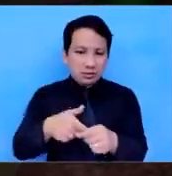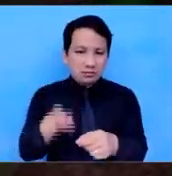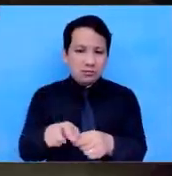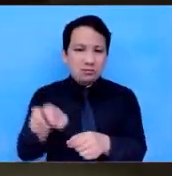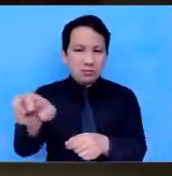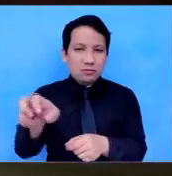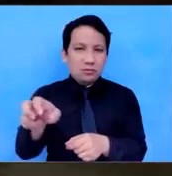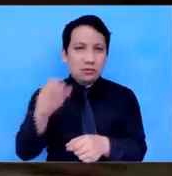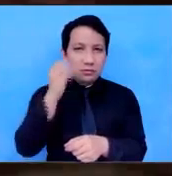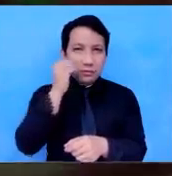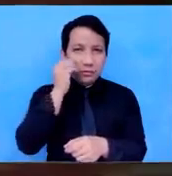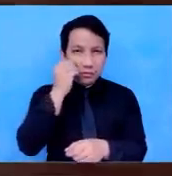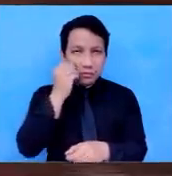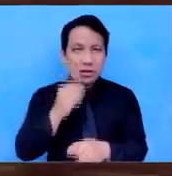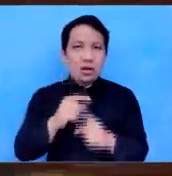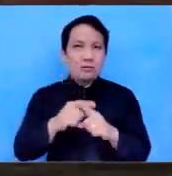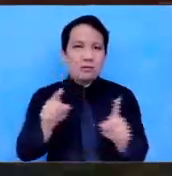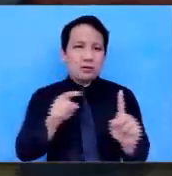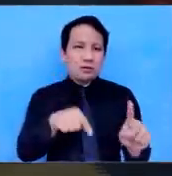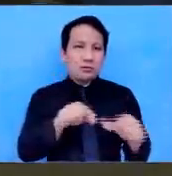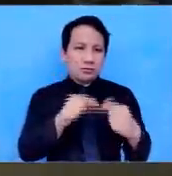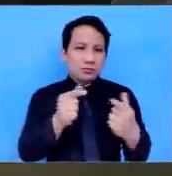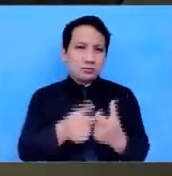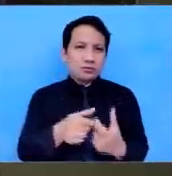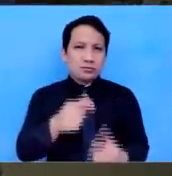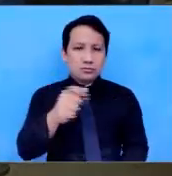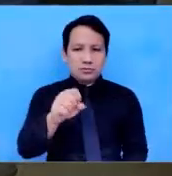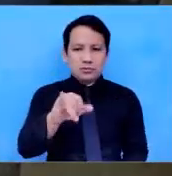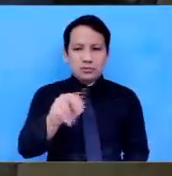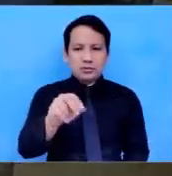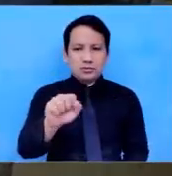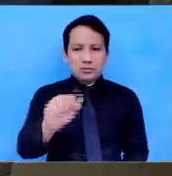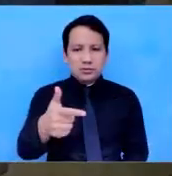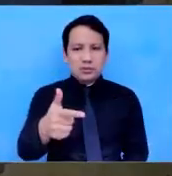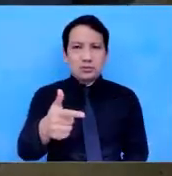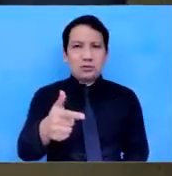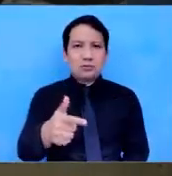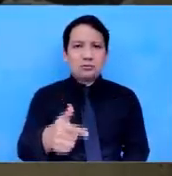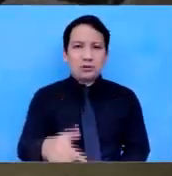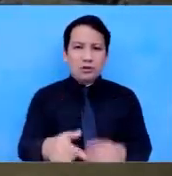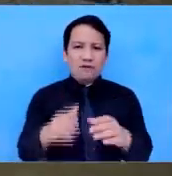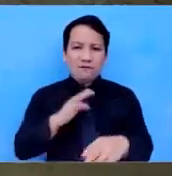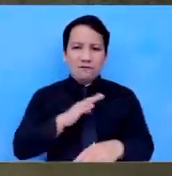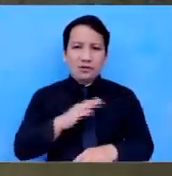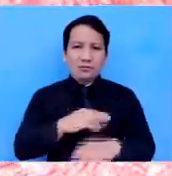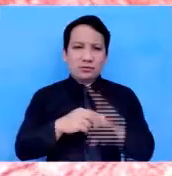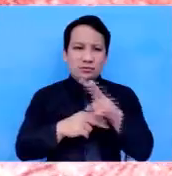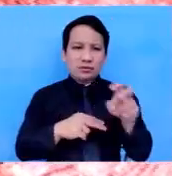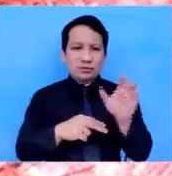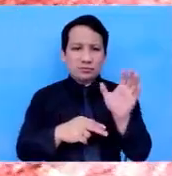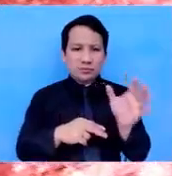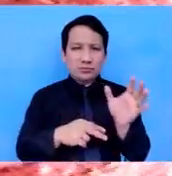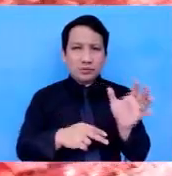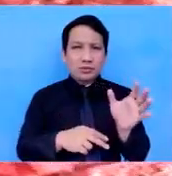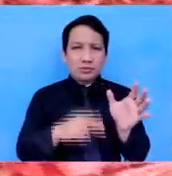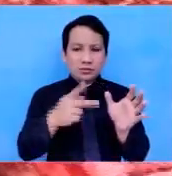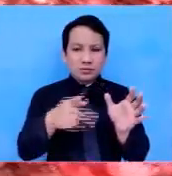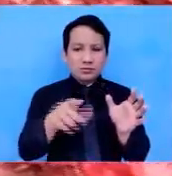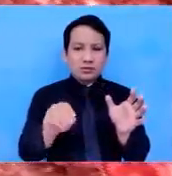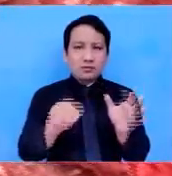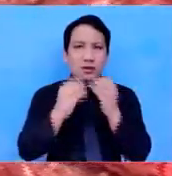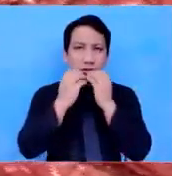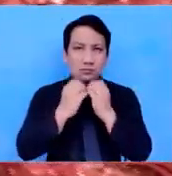sibuyas. Pero sabi ng grupong Sinag, sapat nang ipako sa 250 pesos ang kada kilo ng sibuyas dahil mura lang naman daw